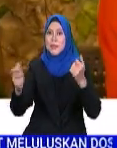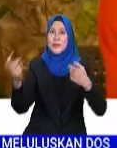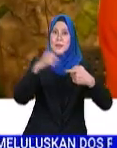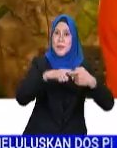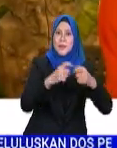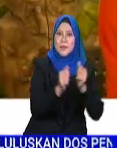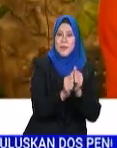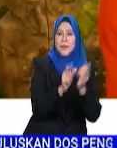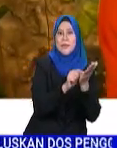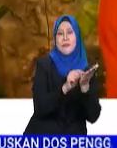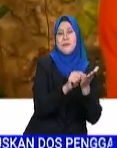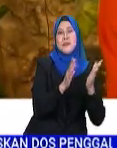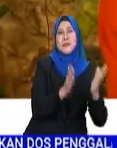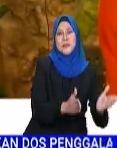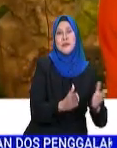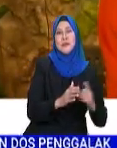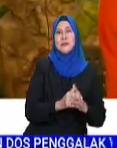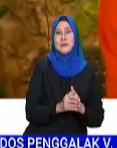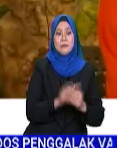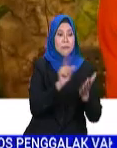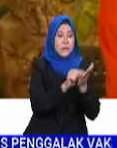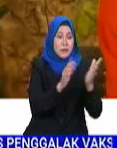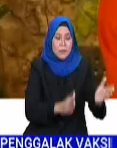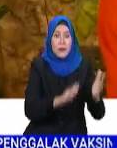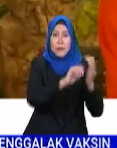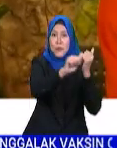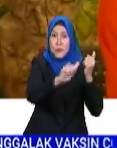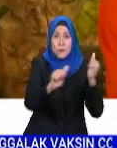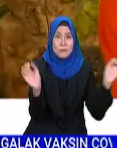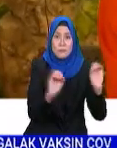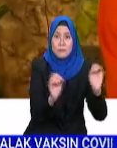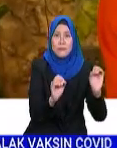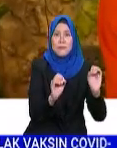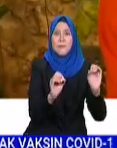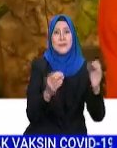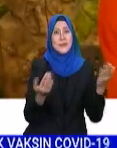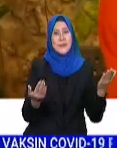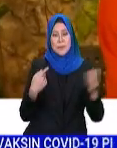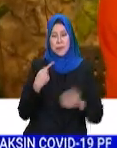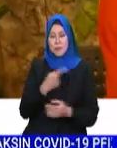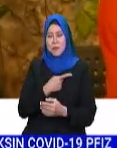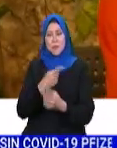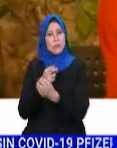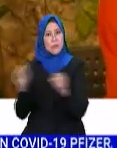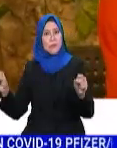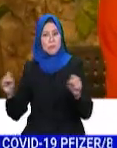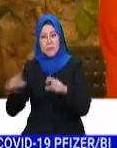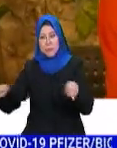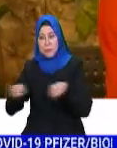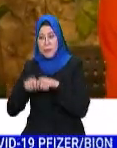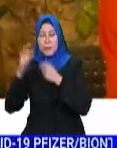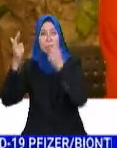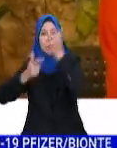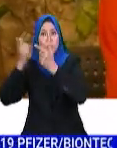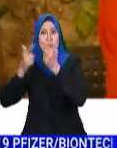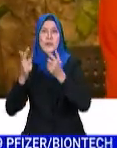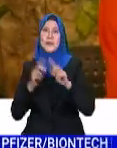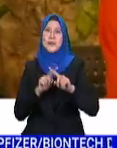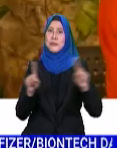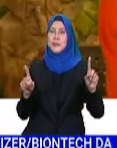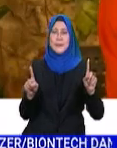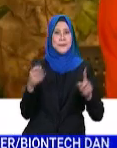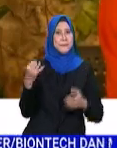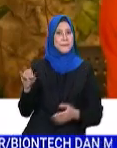lah. Kalau media tak promote barang kita, sebaik mana produk kita pun dia tak boleh jual. So, lepas itu kita